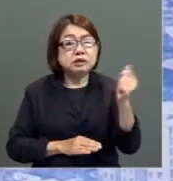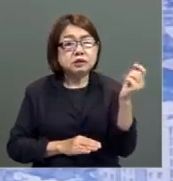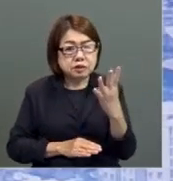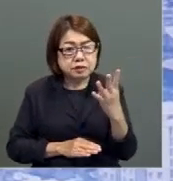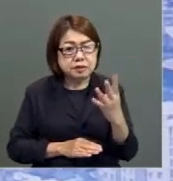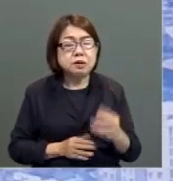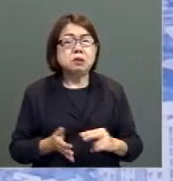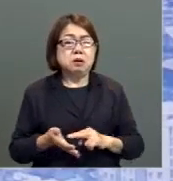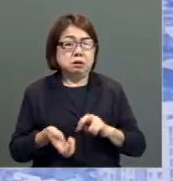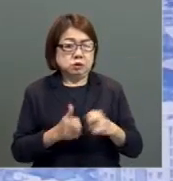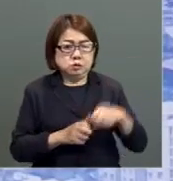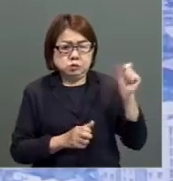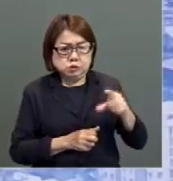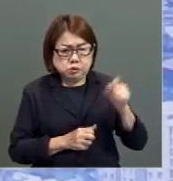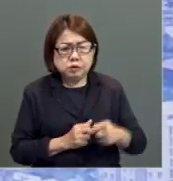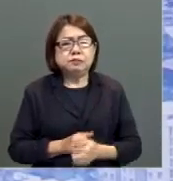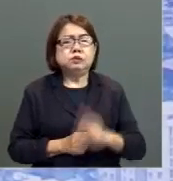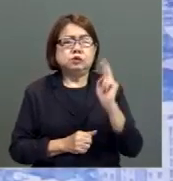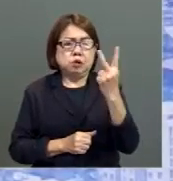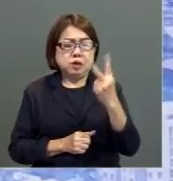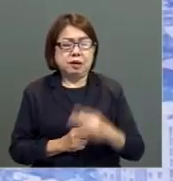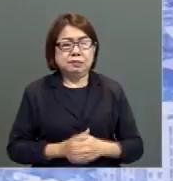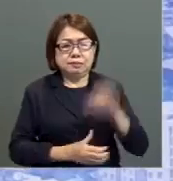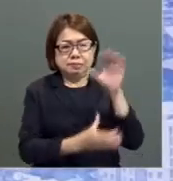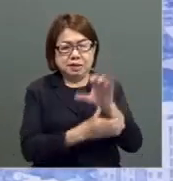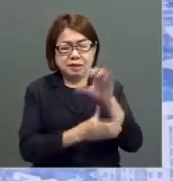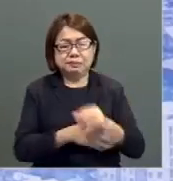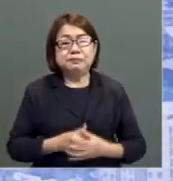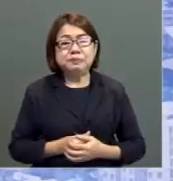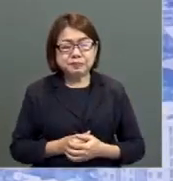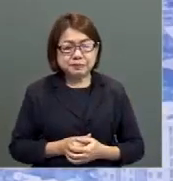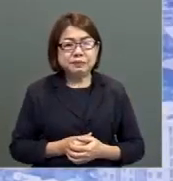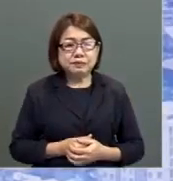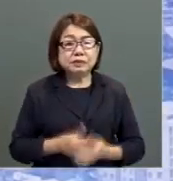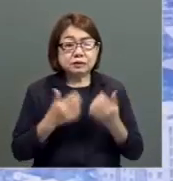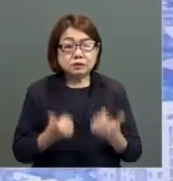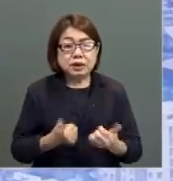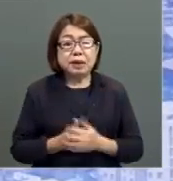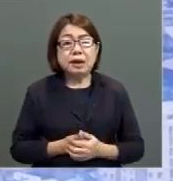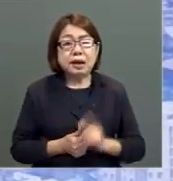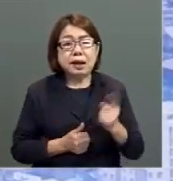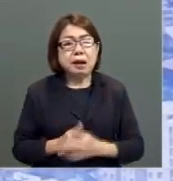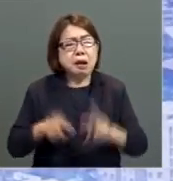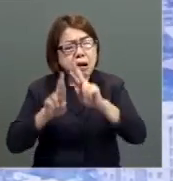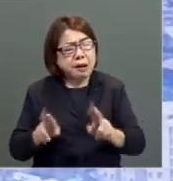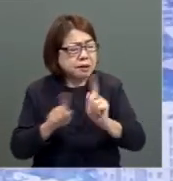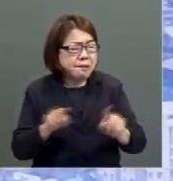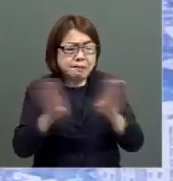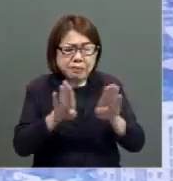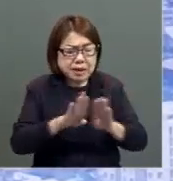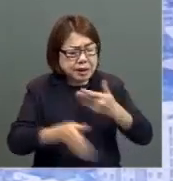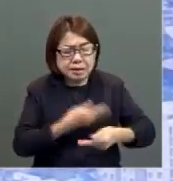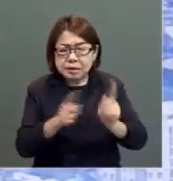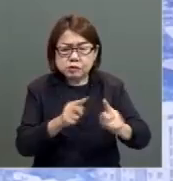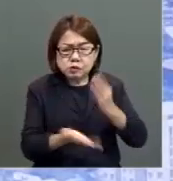อาจจะไม่พอต้องบวกเคอร์ฟิวเข้าไปด้วยนะฮะเพราะว่าก็จะทำให้สิ่งต่างๆการพบปะกันอะไรต่างๆเนี่ยลดน้อยถ